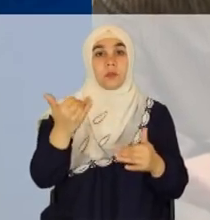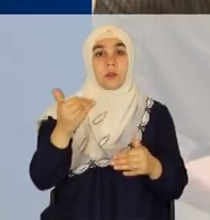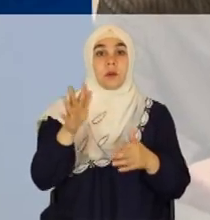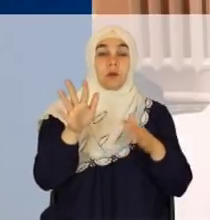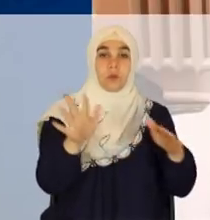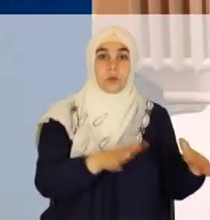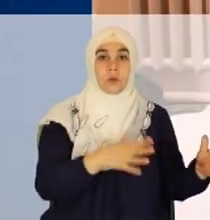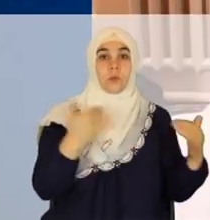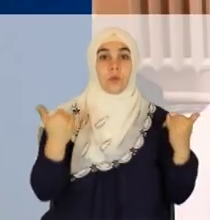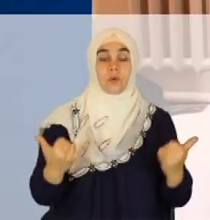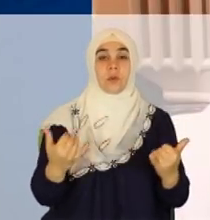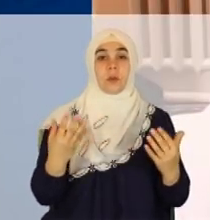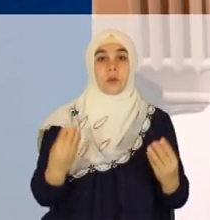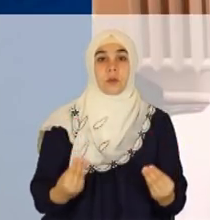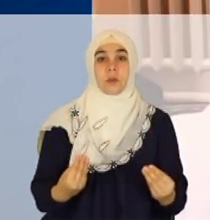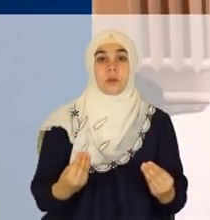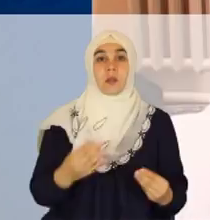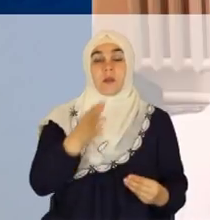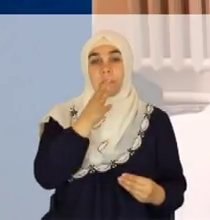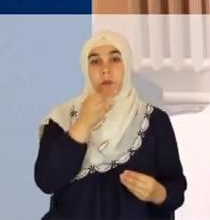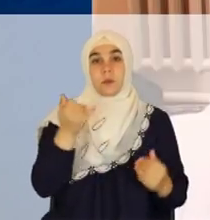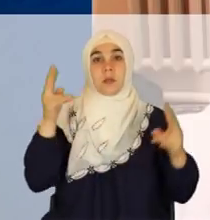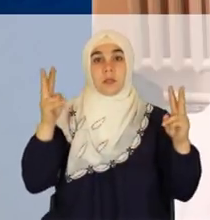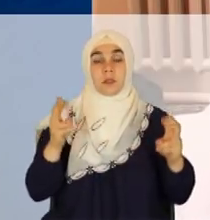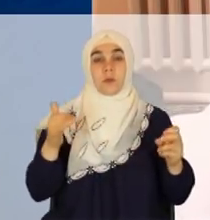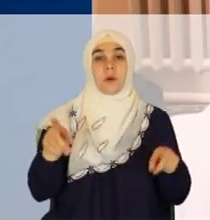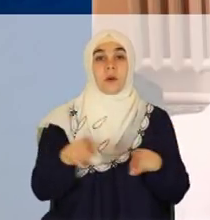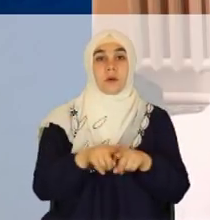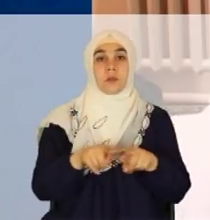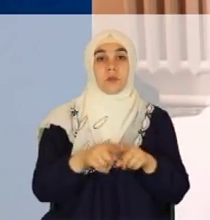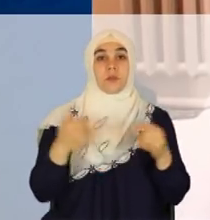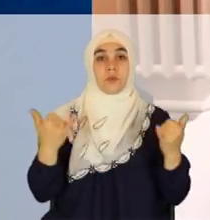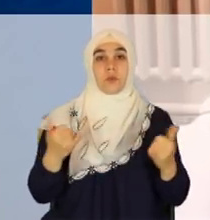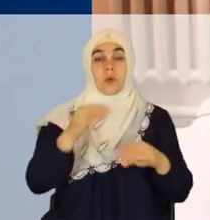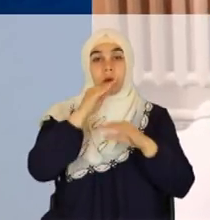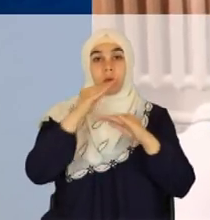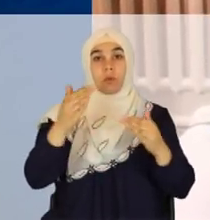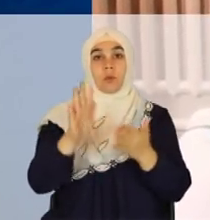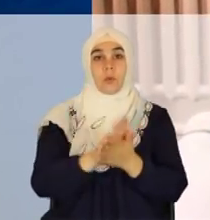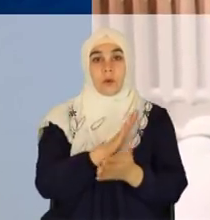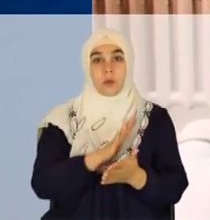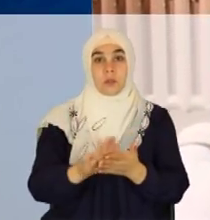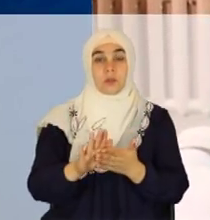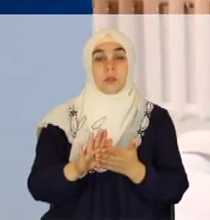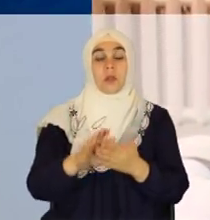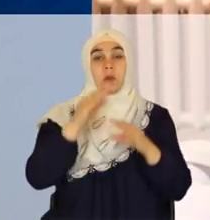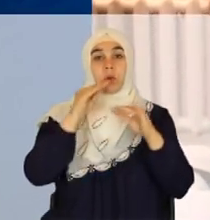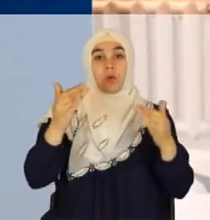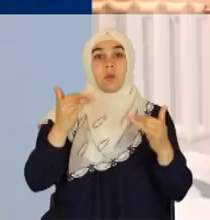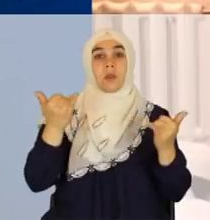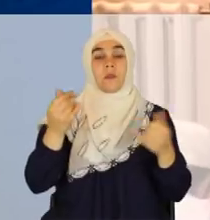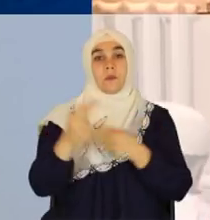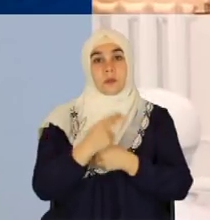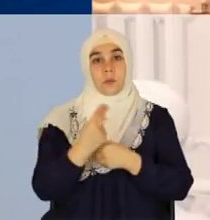o'tdi. Bugungi yetib kelgan joyimiz mana shu ruhni poklash, ruhiy